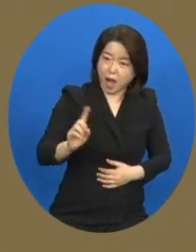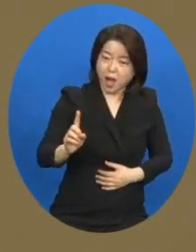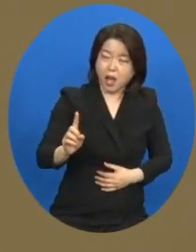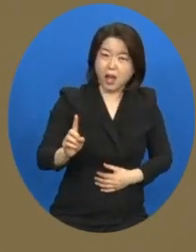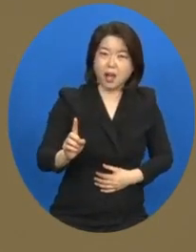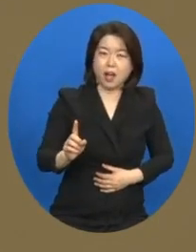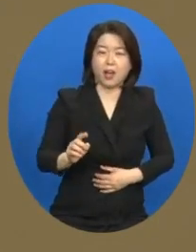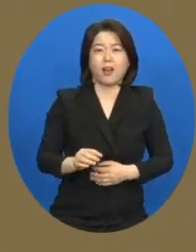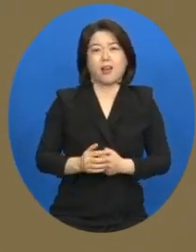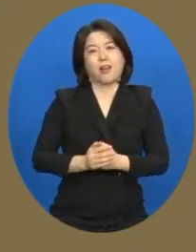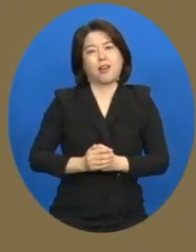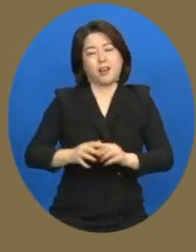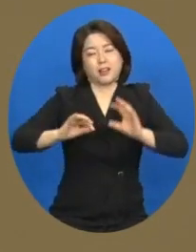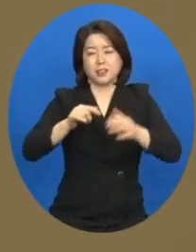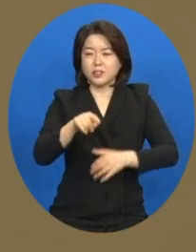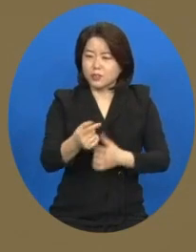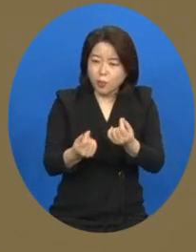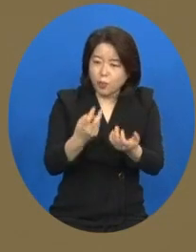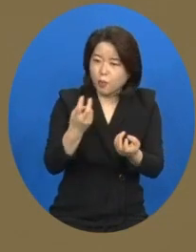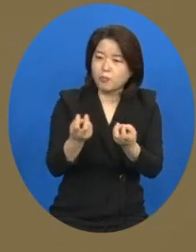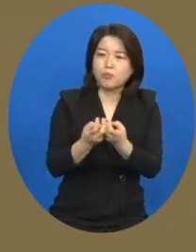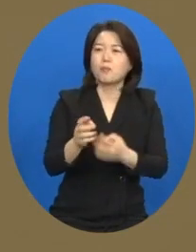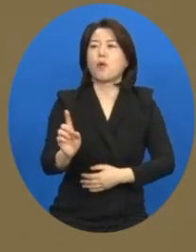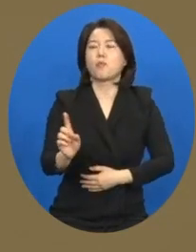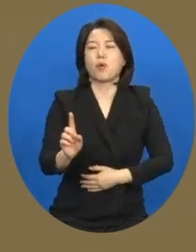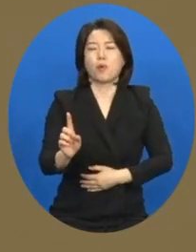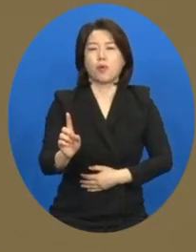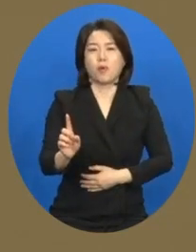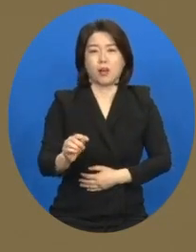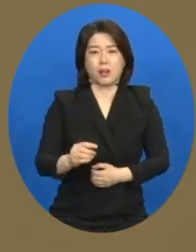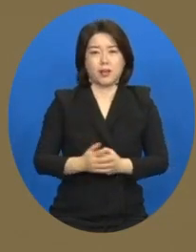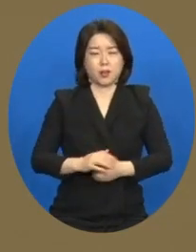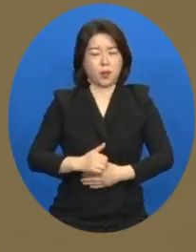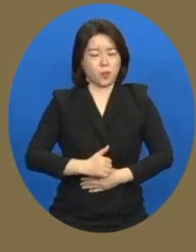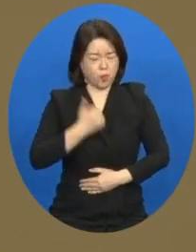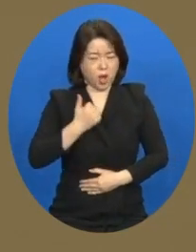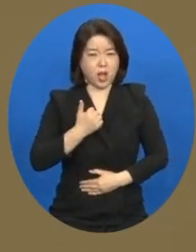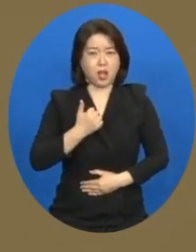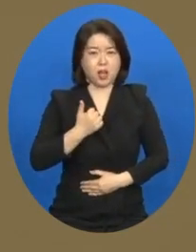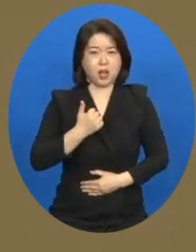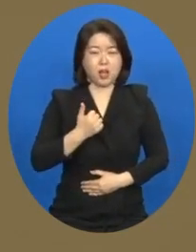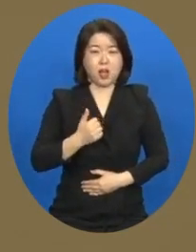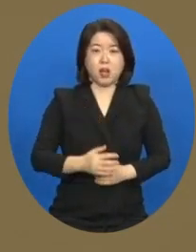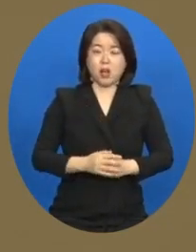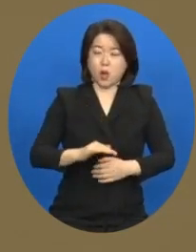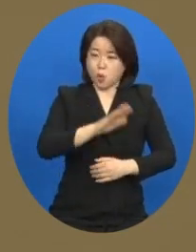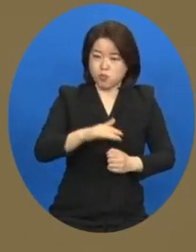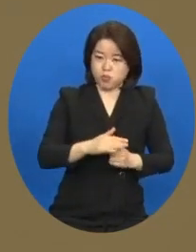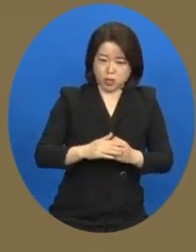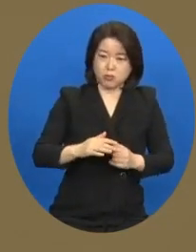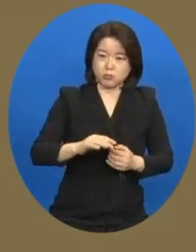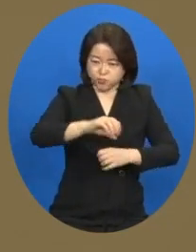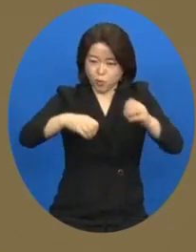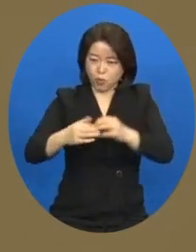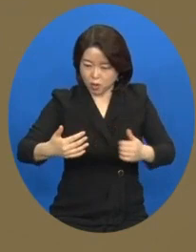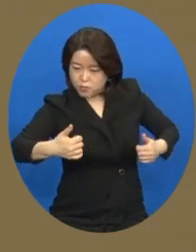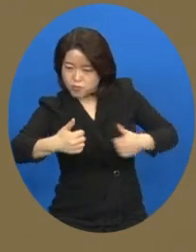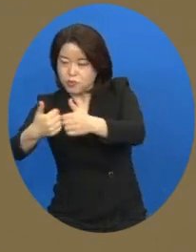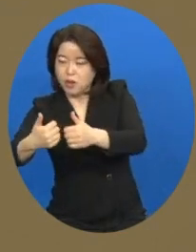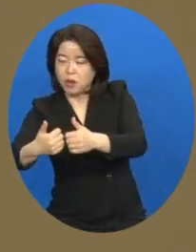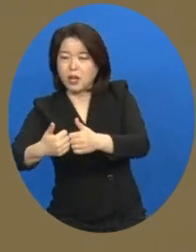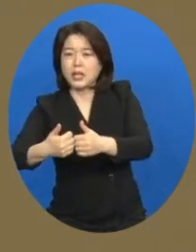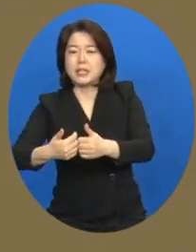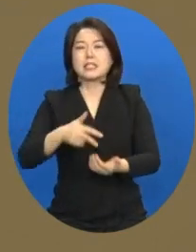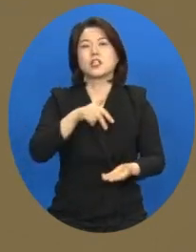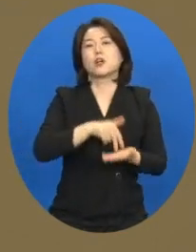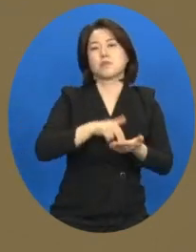아니 세상에 이런 법이 어디 있느냐. 화를 내고 아니 우리가 싸우자 이렇게 나올